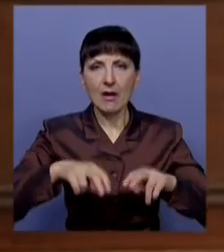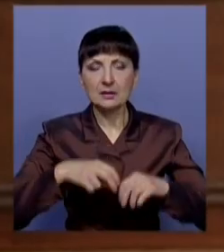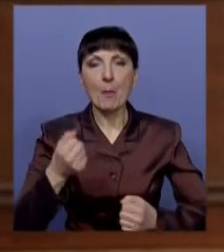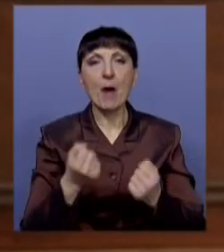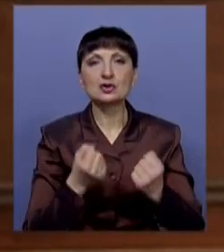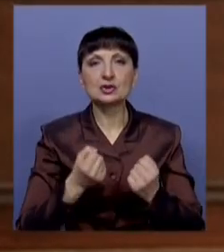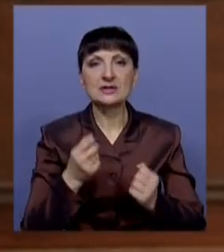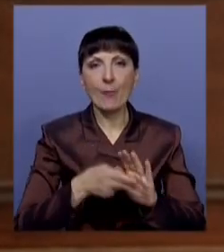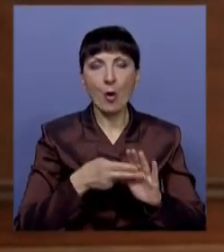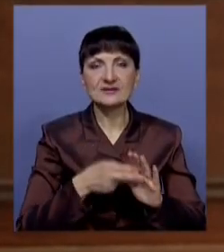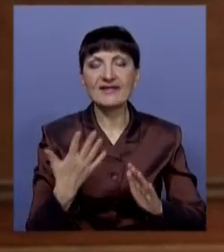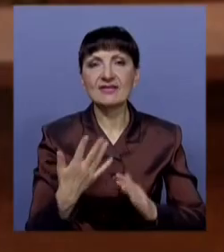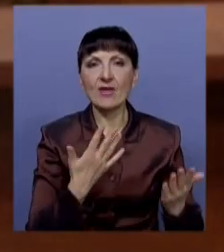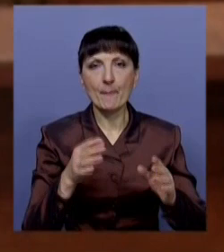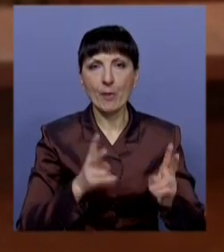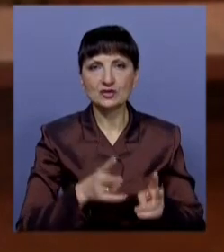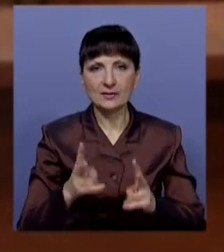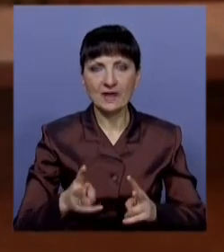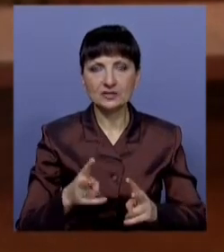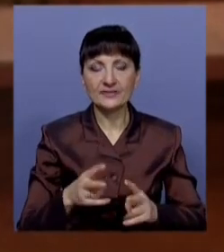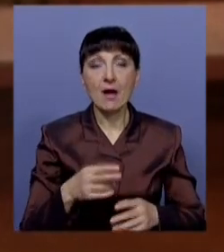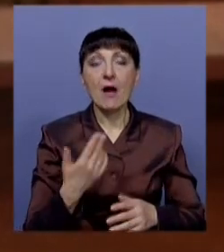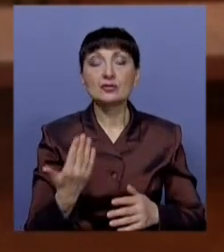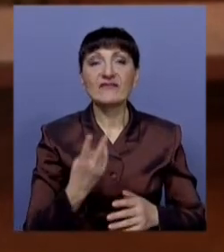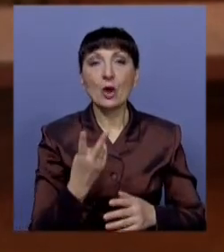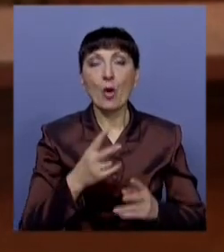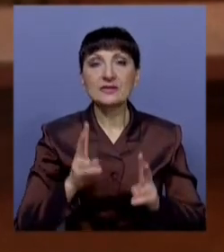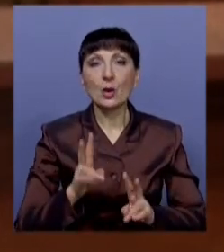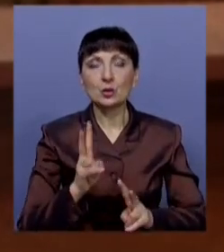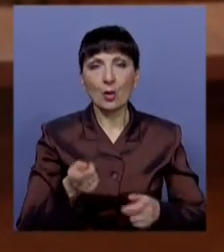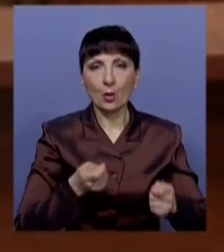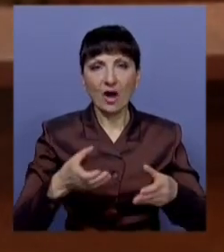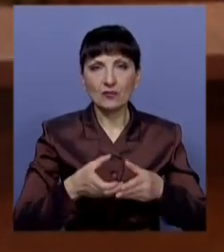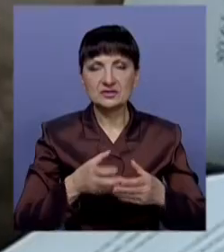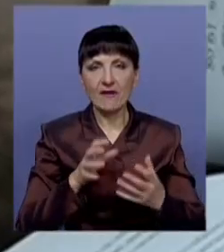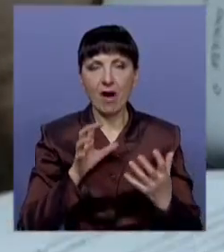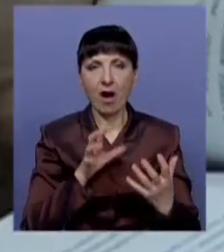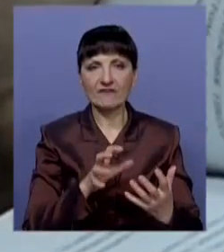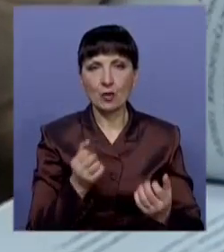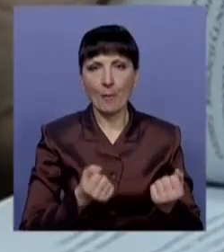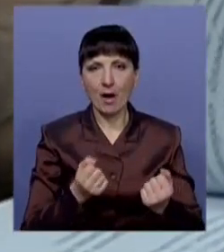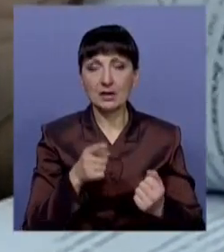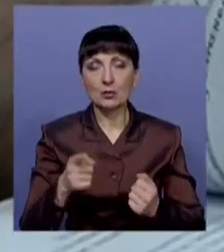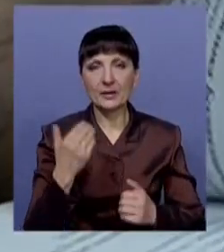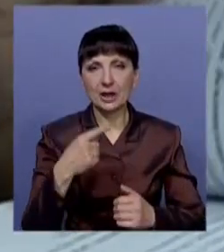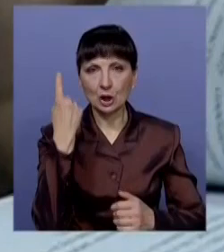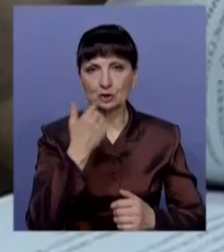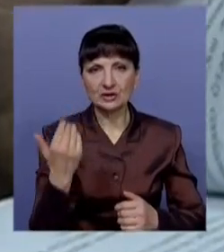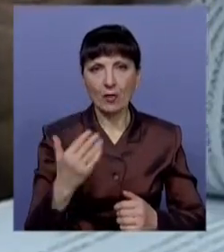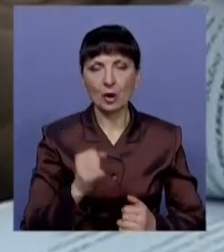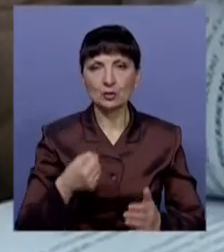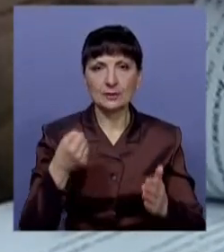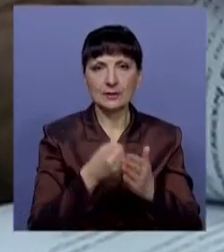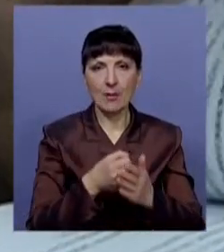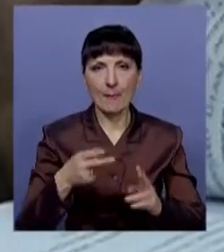две пострадавшие стороны. Кстати, в качестве вторых пострадавших выступило руководство автопарка. Ему принадлежит автобус, который протаранил